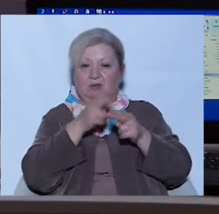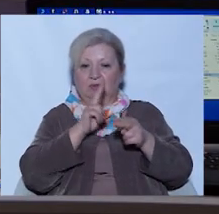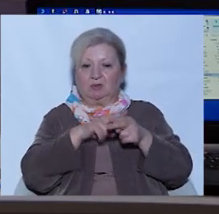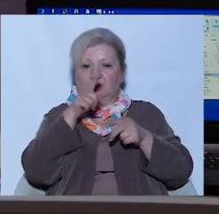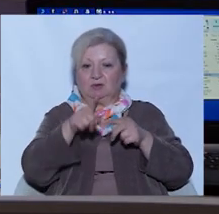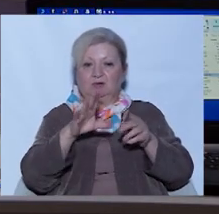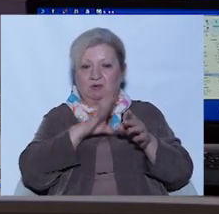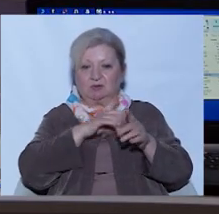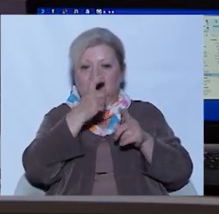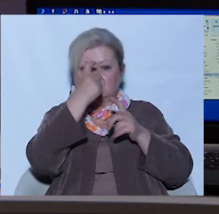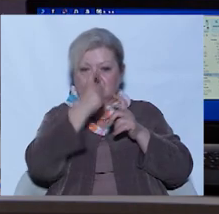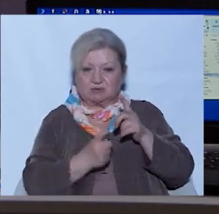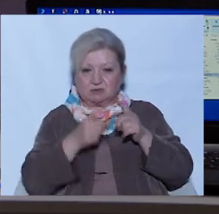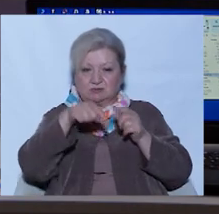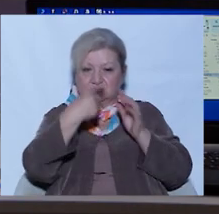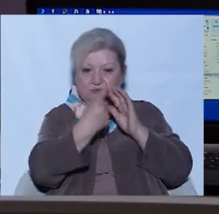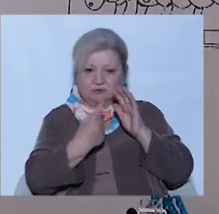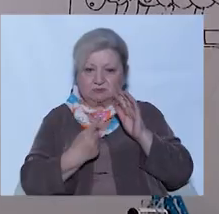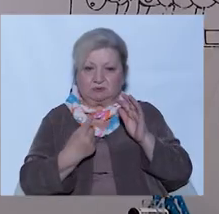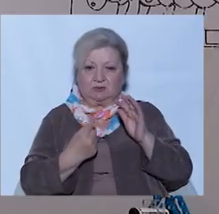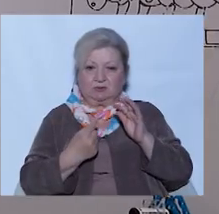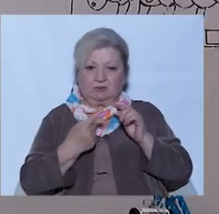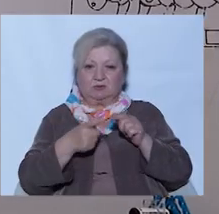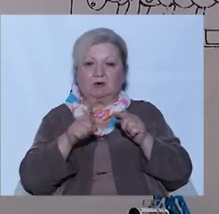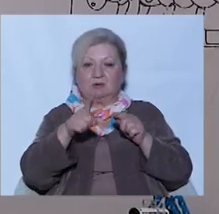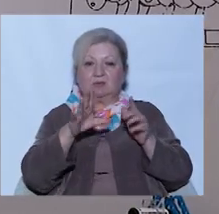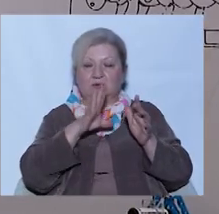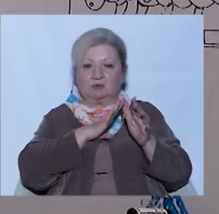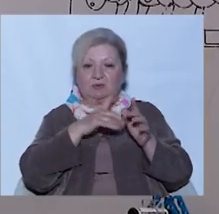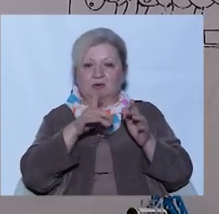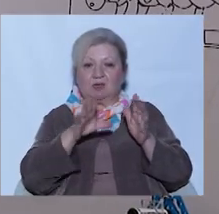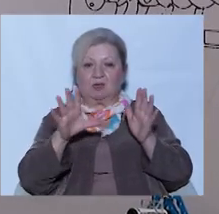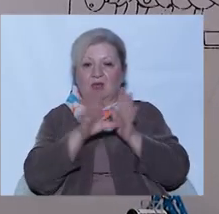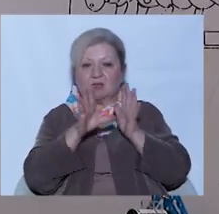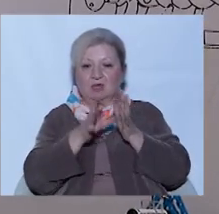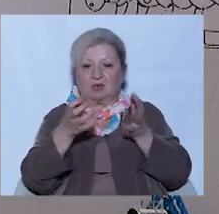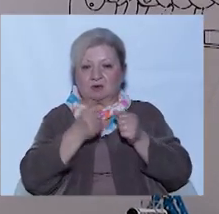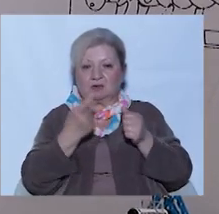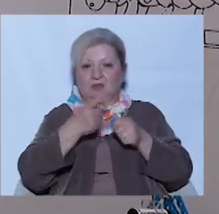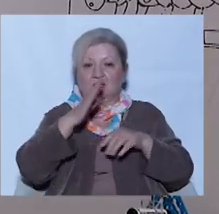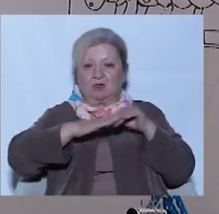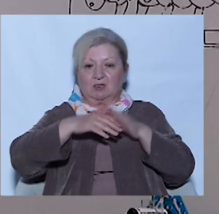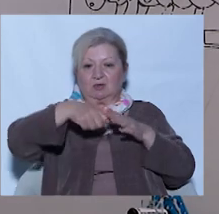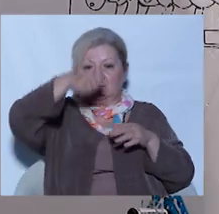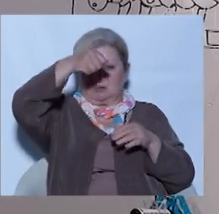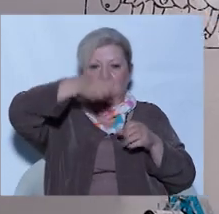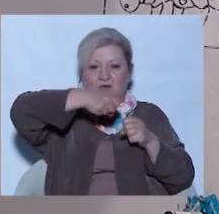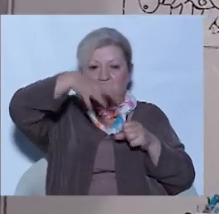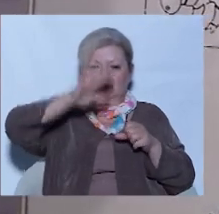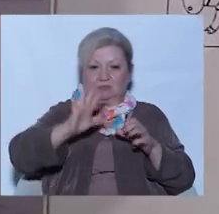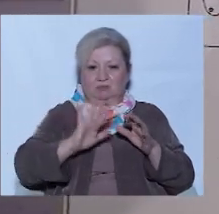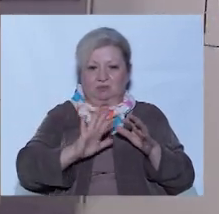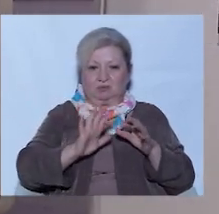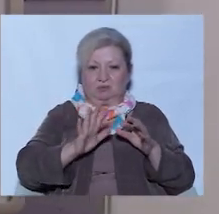ზუსტად ის მოხდა, დაიჭიმა ზამბარა და მან შეიძინა პოტენციური ენერგია და ხელით გვიჭირავ ჯერ ზამბარა, ხელს არ უშვებთ.